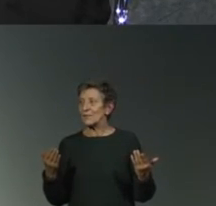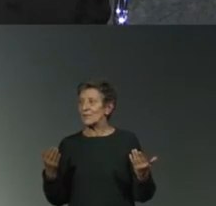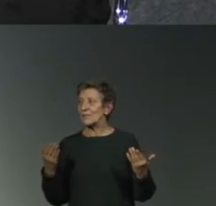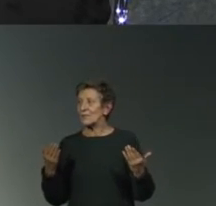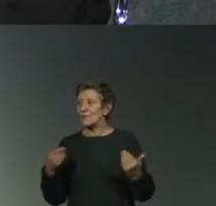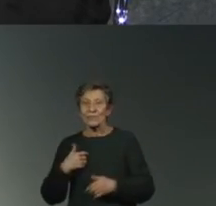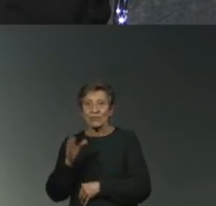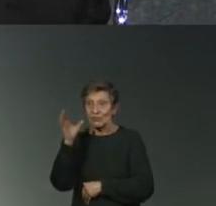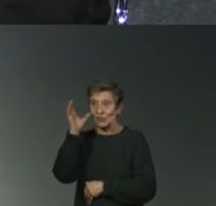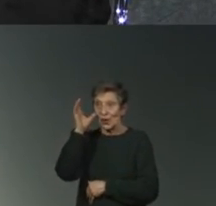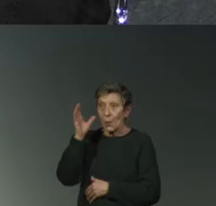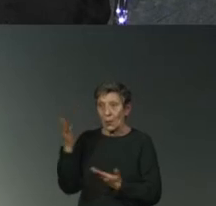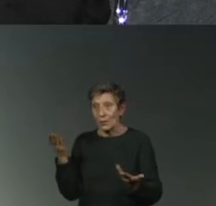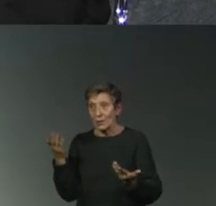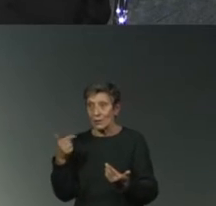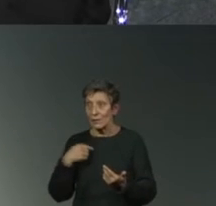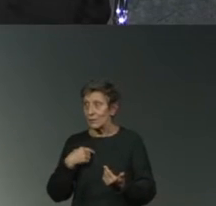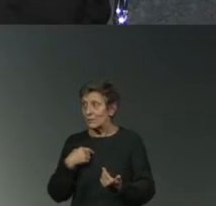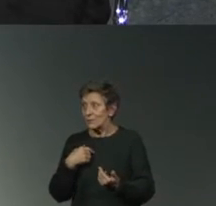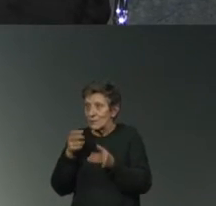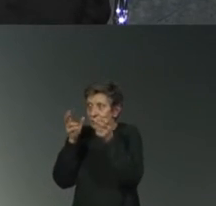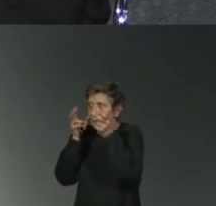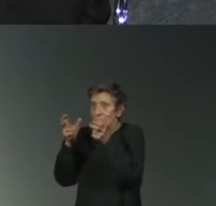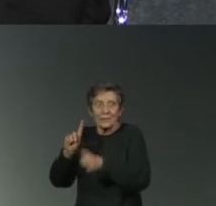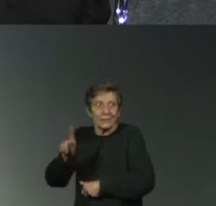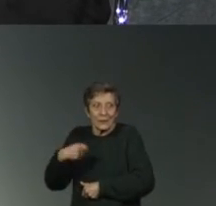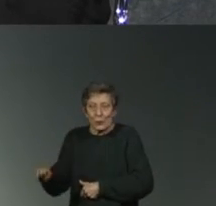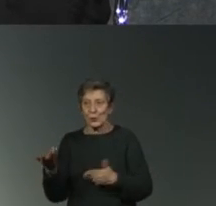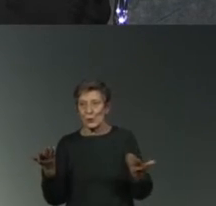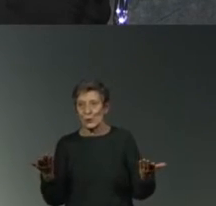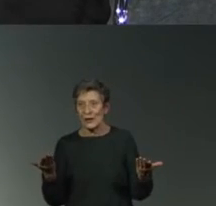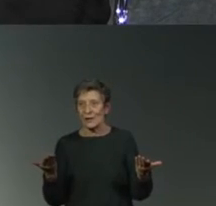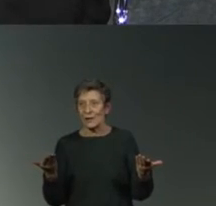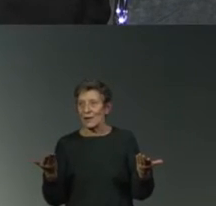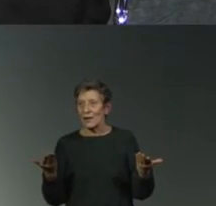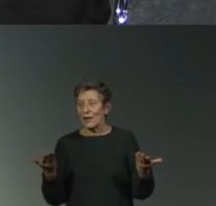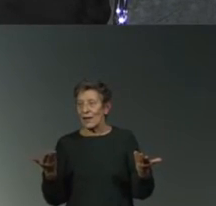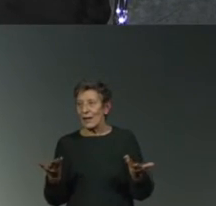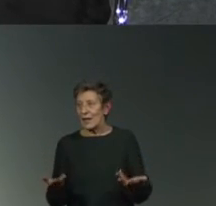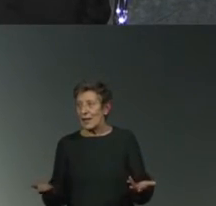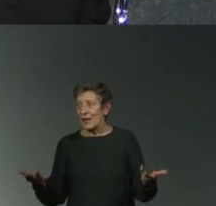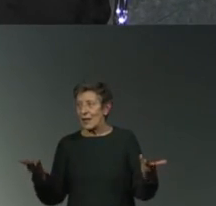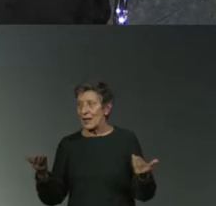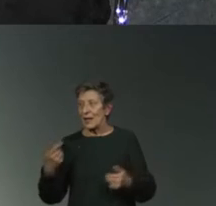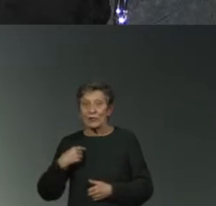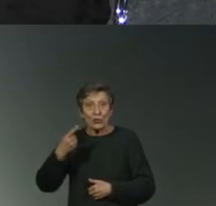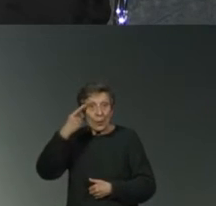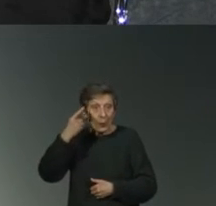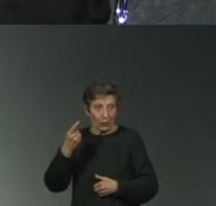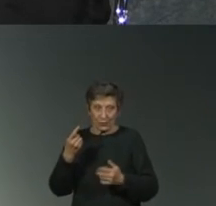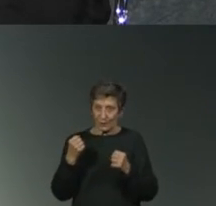En vous écoutant, je suis totalement séduit, bien sûr. Et je pense beaucoup au travail